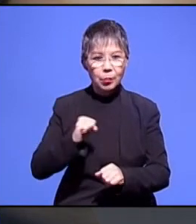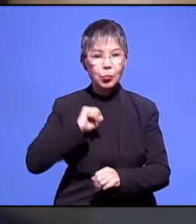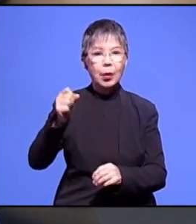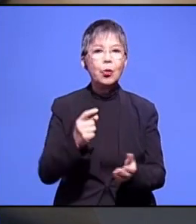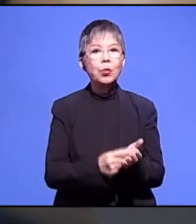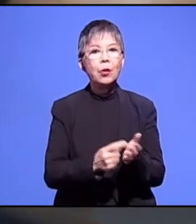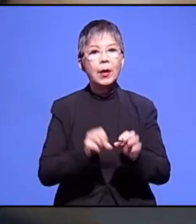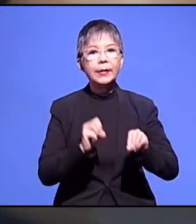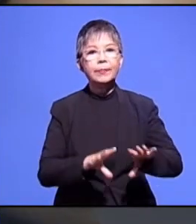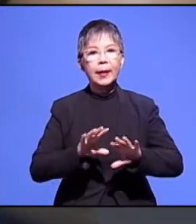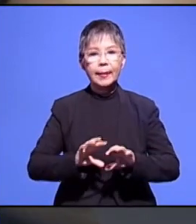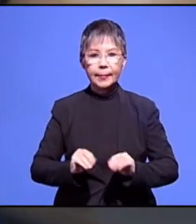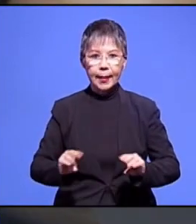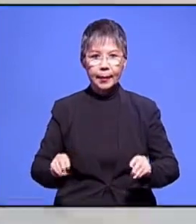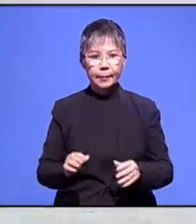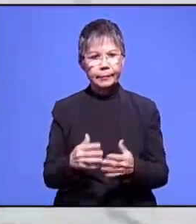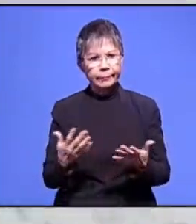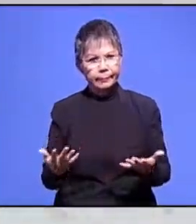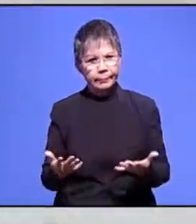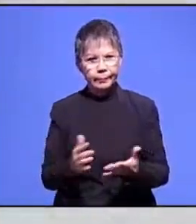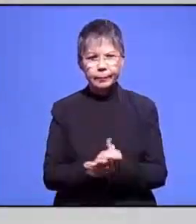undang-undang Cipta kerja